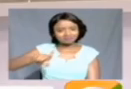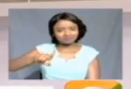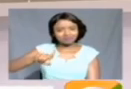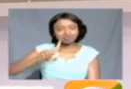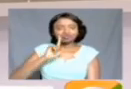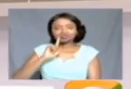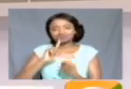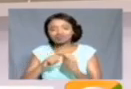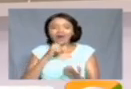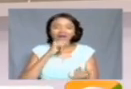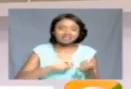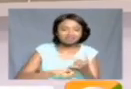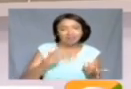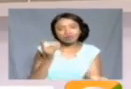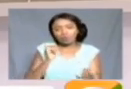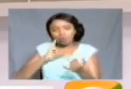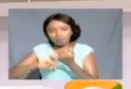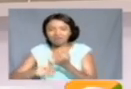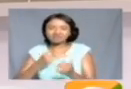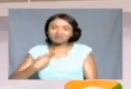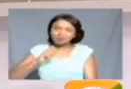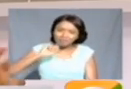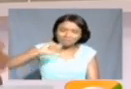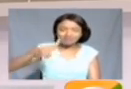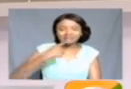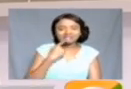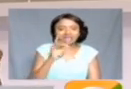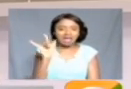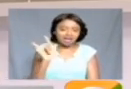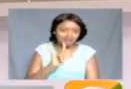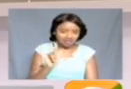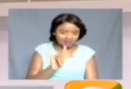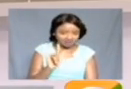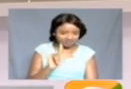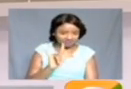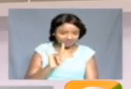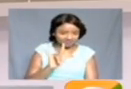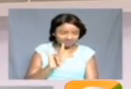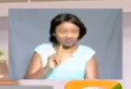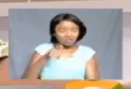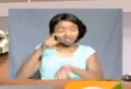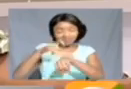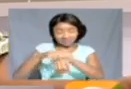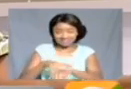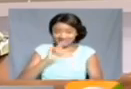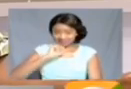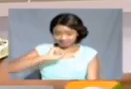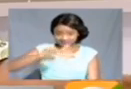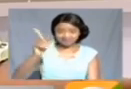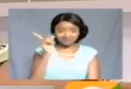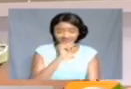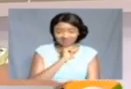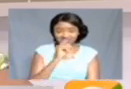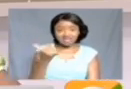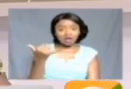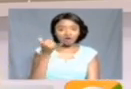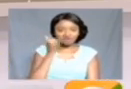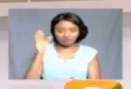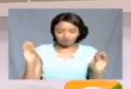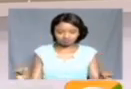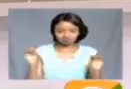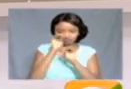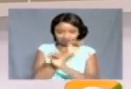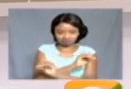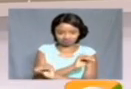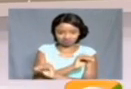my dear husband, I love you my dear wife. Alafu mkishatuma hizo jumbe, hizo simu zenu mbadilishane. Alafu ule